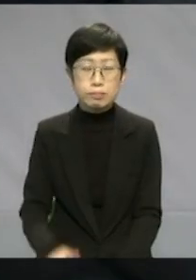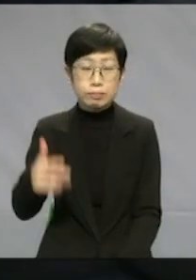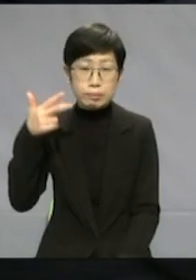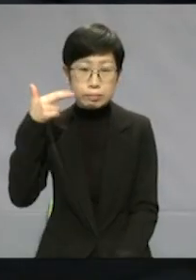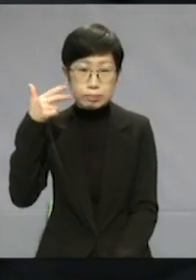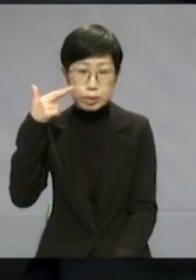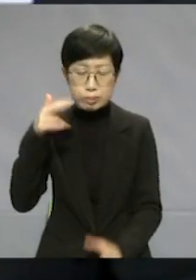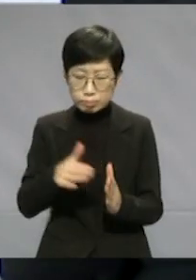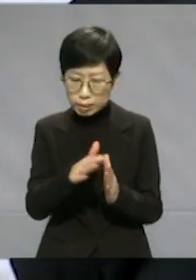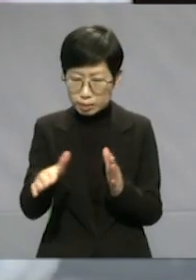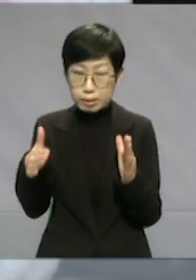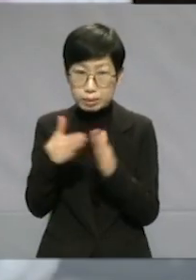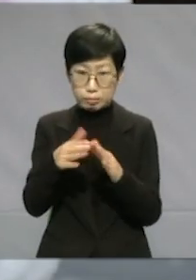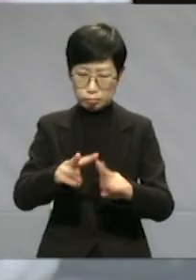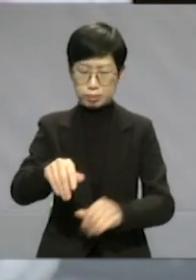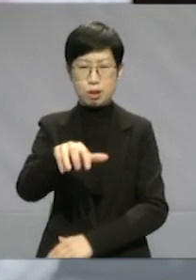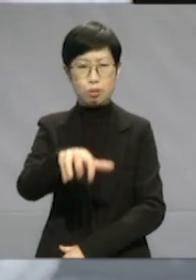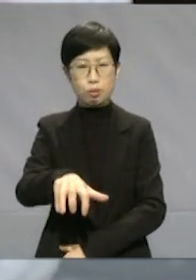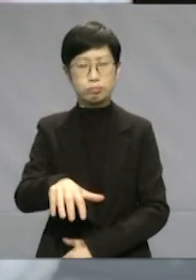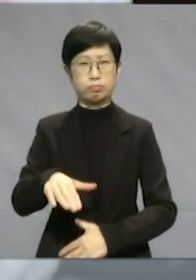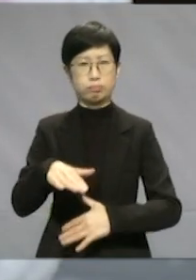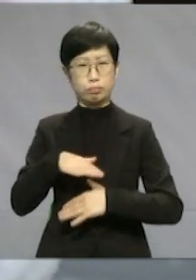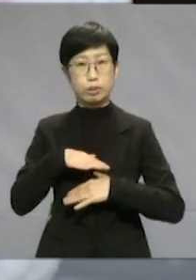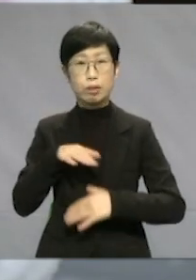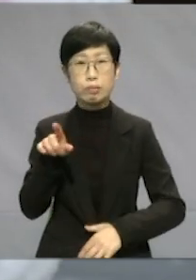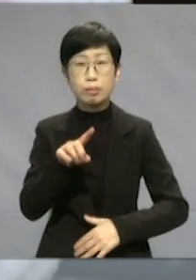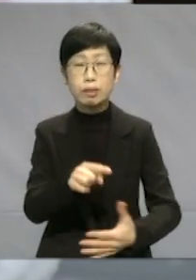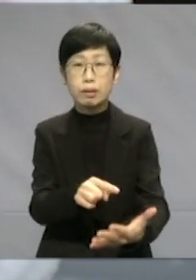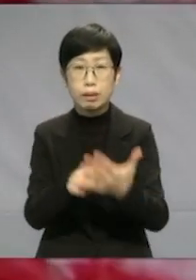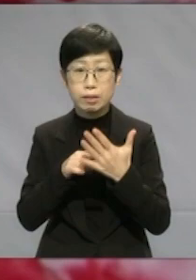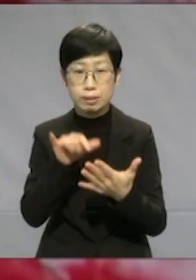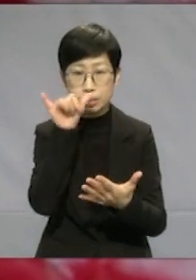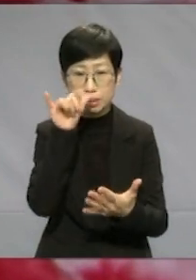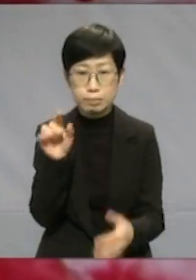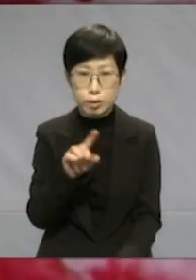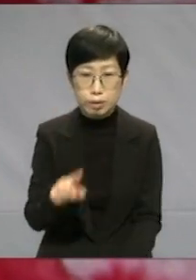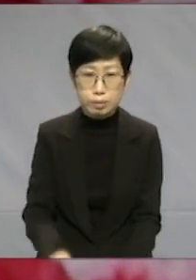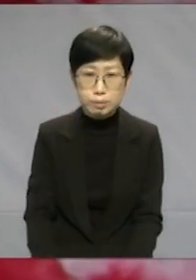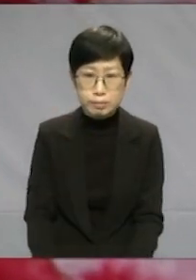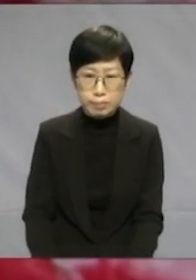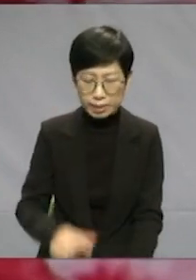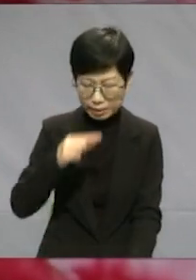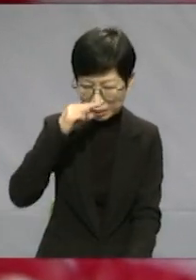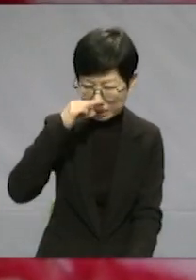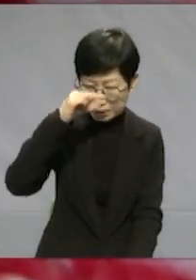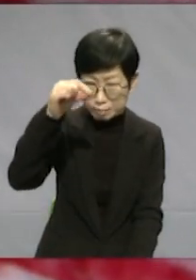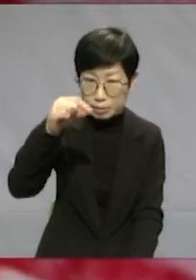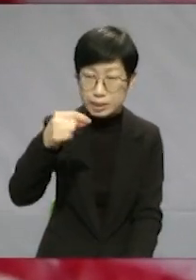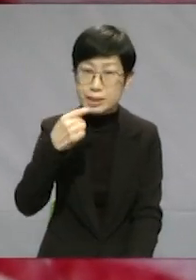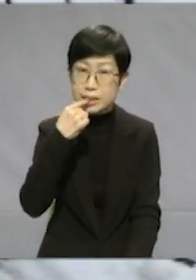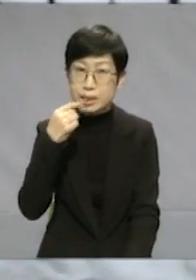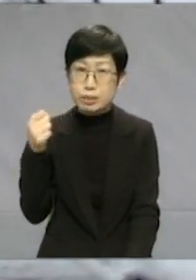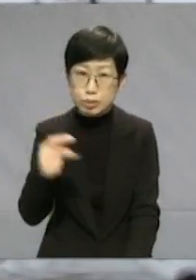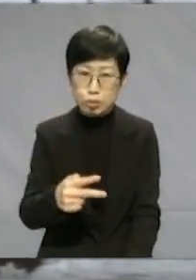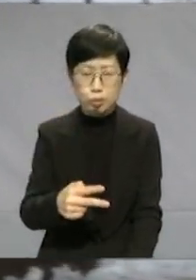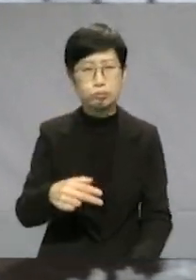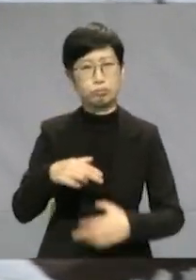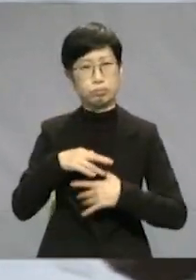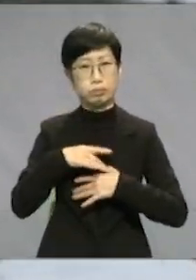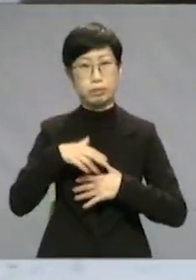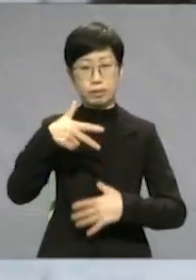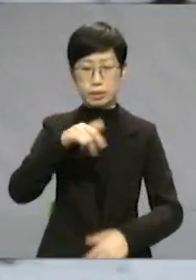미국 가정집 마당에 무시무시한 무언가가 등장했습니다. 뾰족뾰족 날이 선 이빨과 위협적인